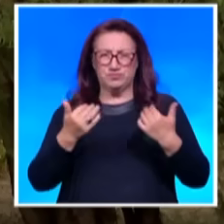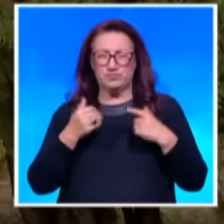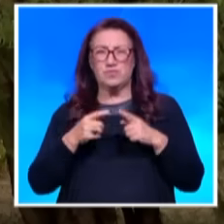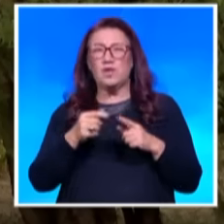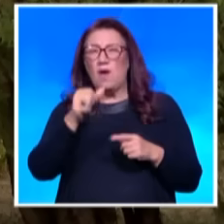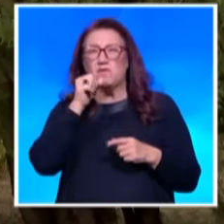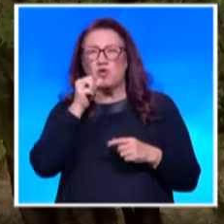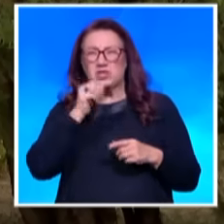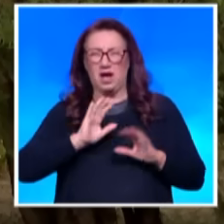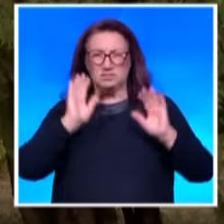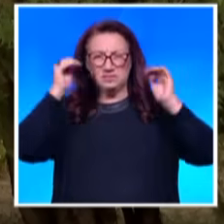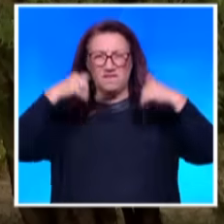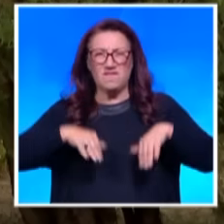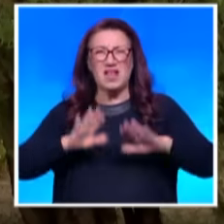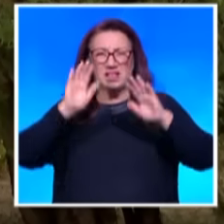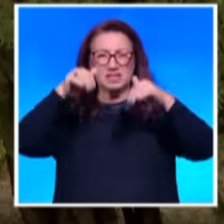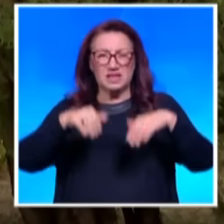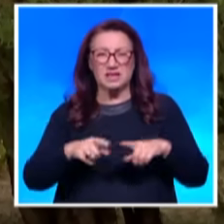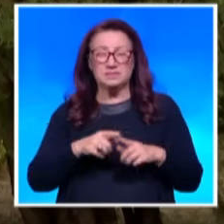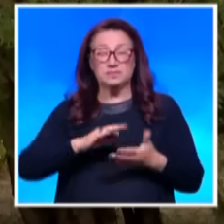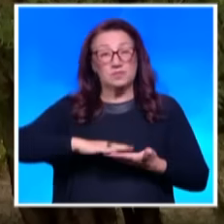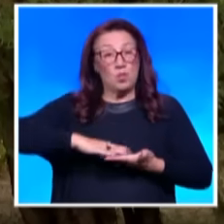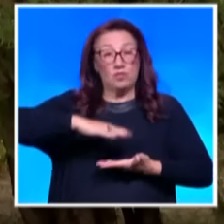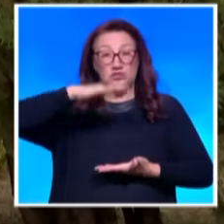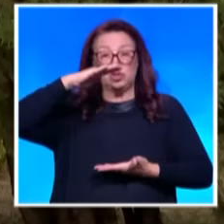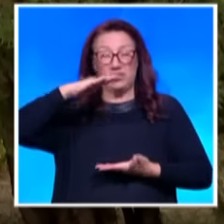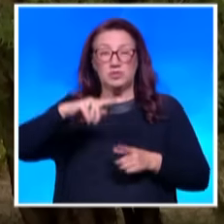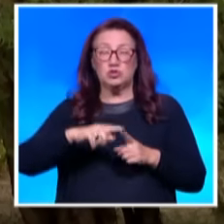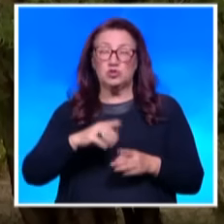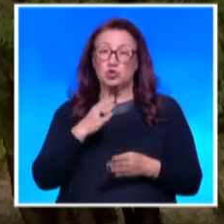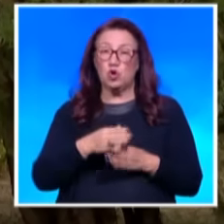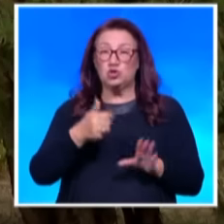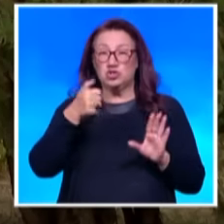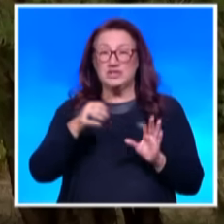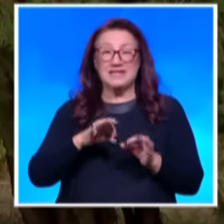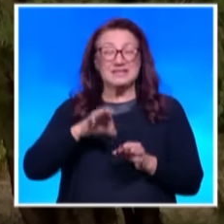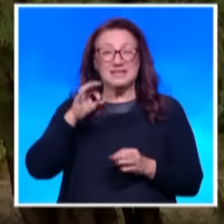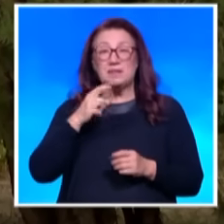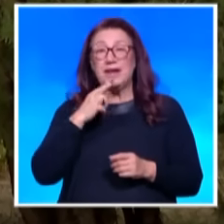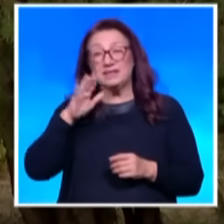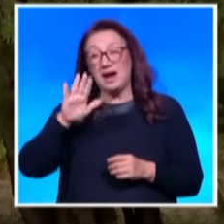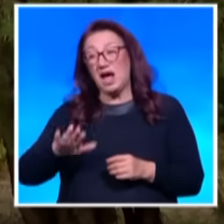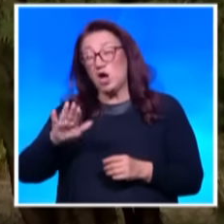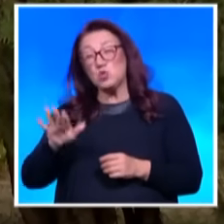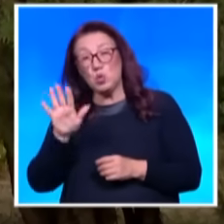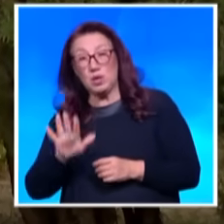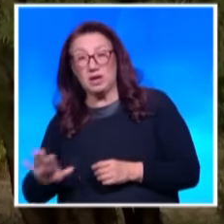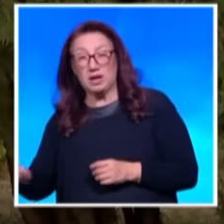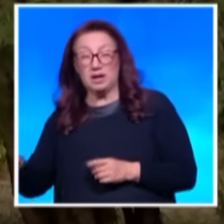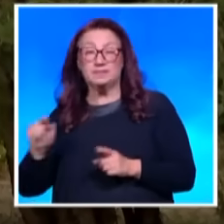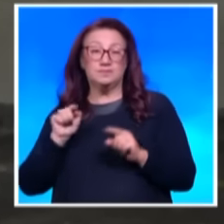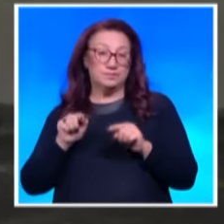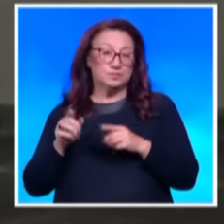бреговете. Съответно имаме повишаване на нивото с около 40, 50 до 60 см по Южното Черноморие, което и